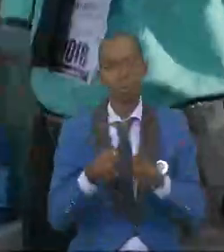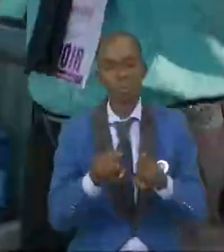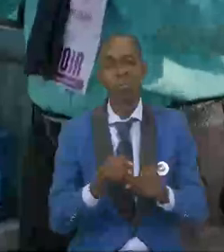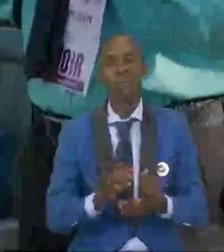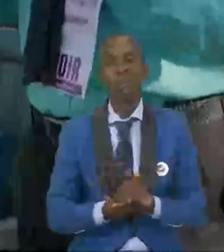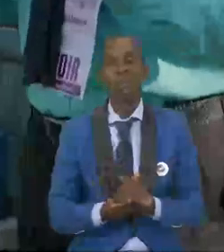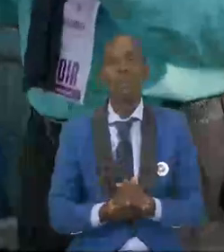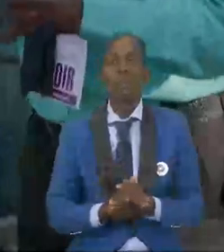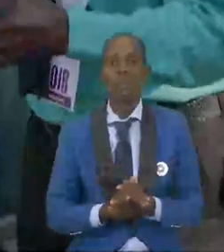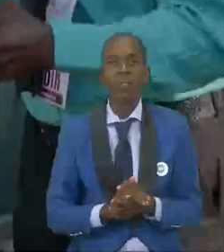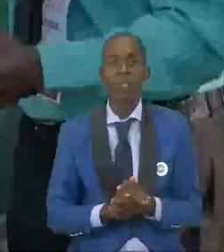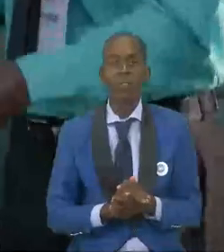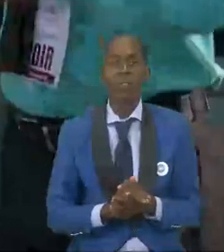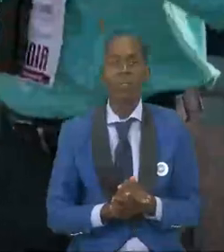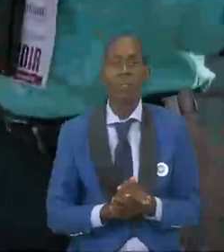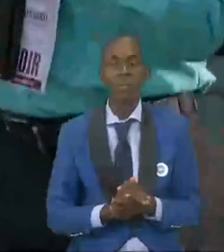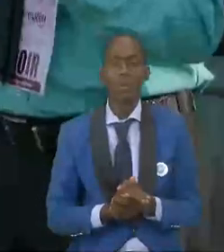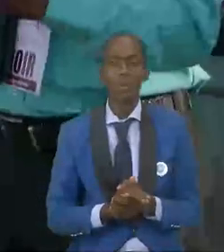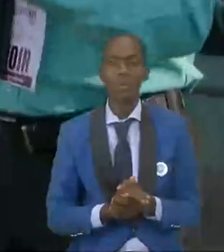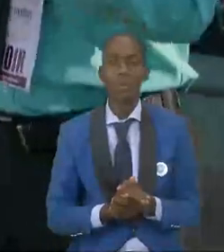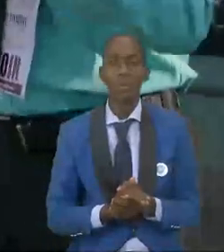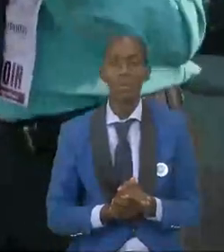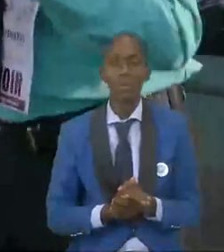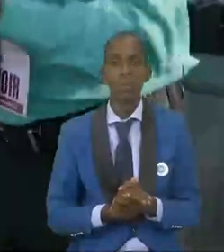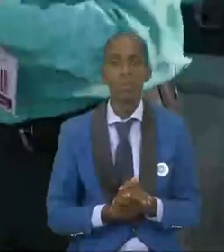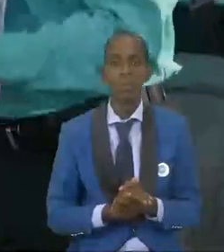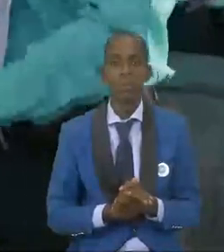aussi sois plus têtu dans ta consécration aussi